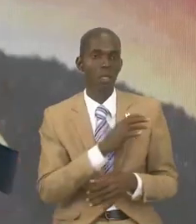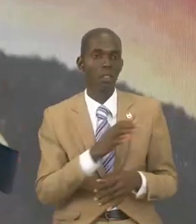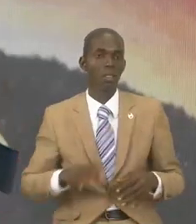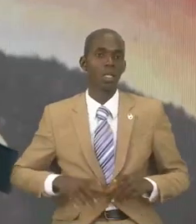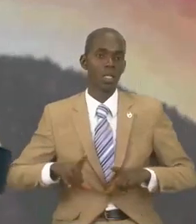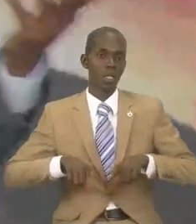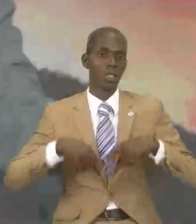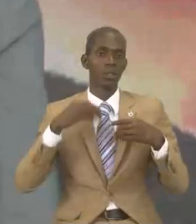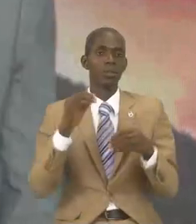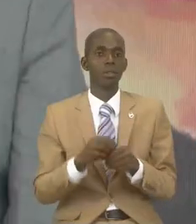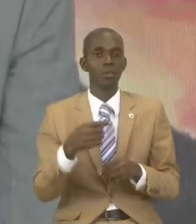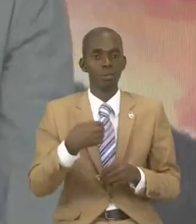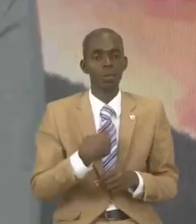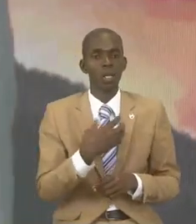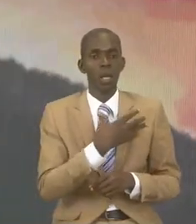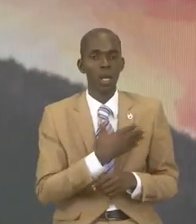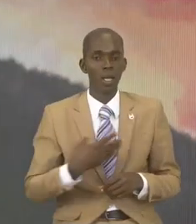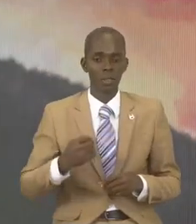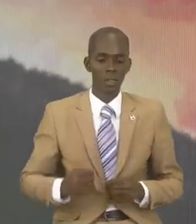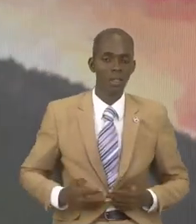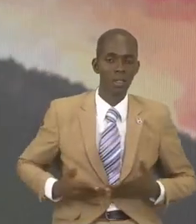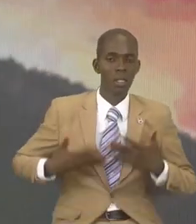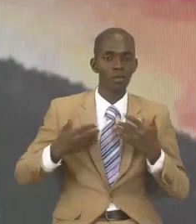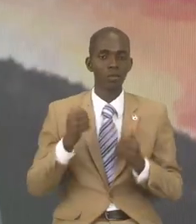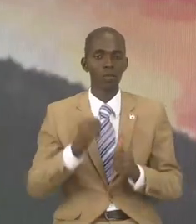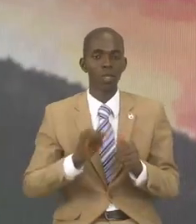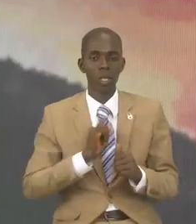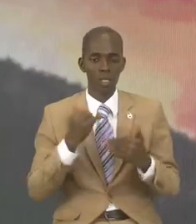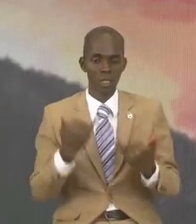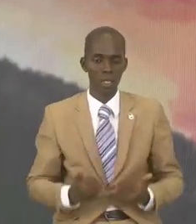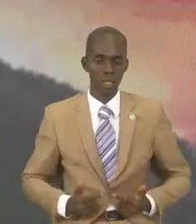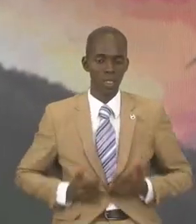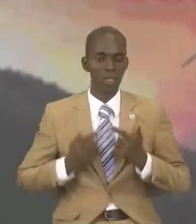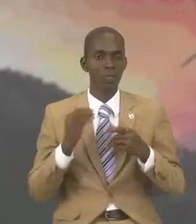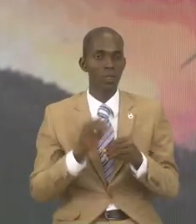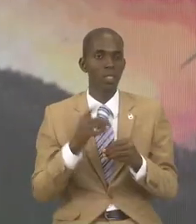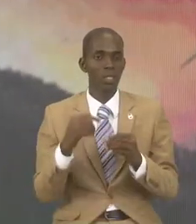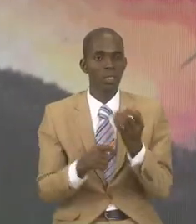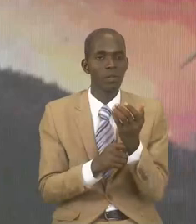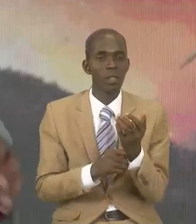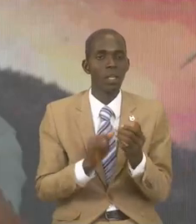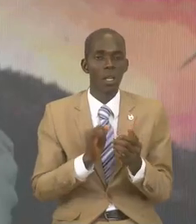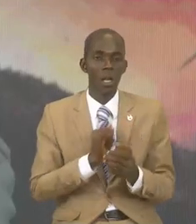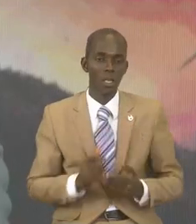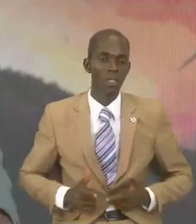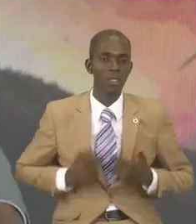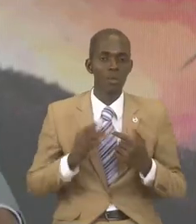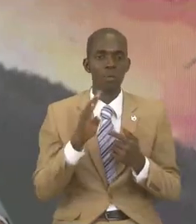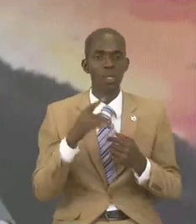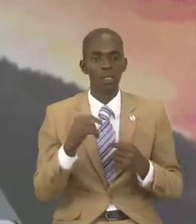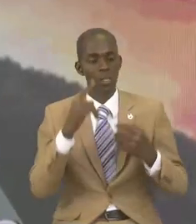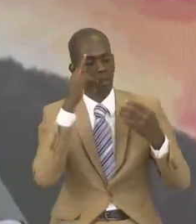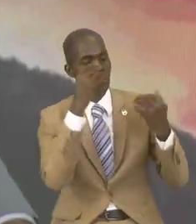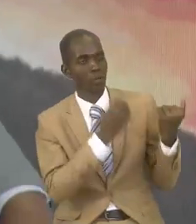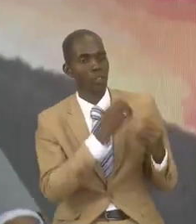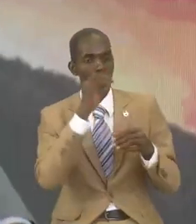moi. Et la vie que je mène maintenant dans la foi, je la mène par la foi,